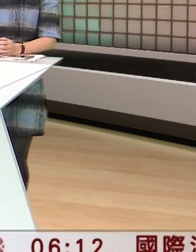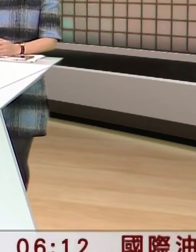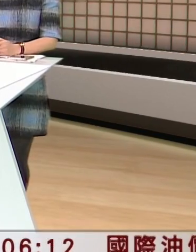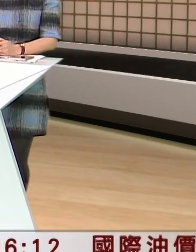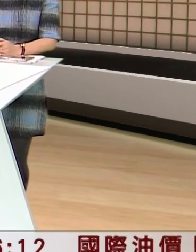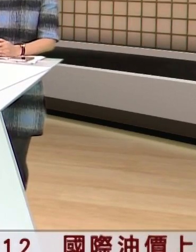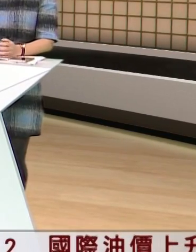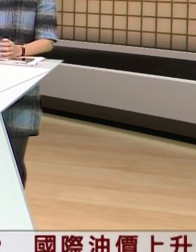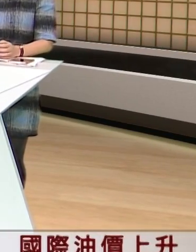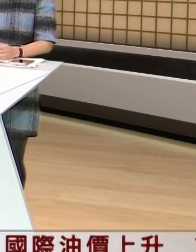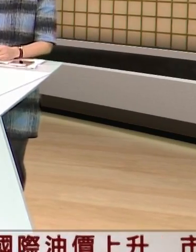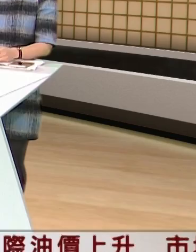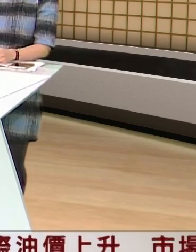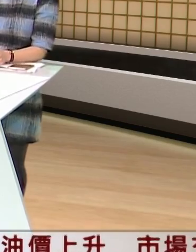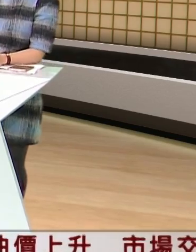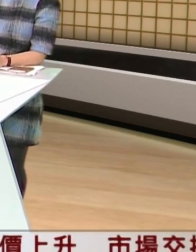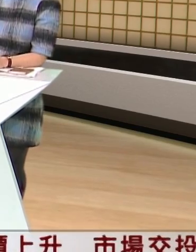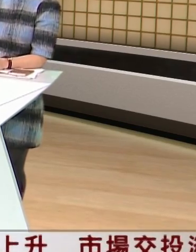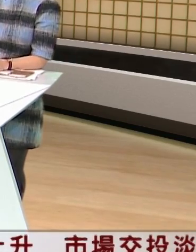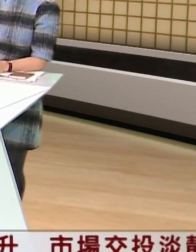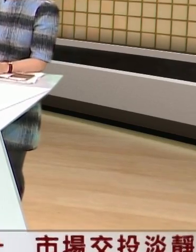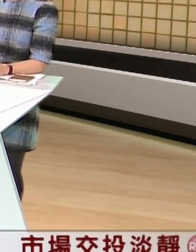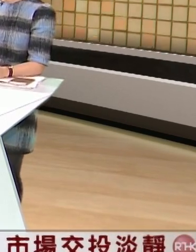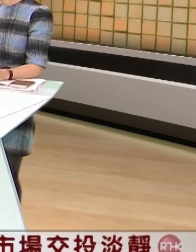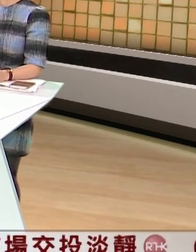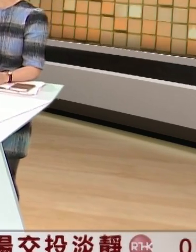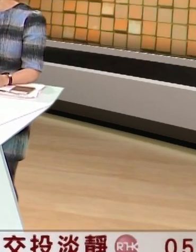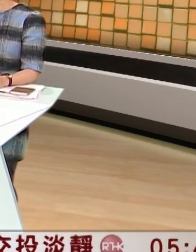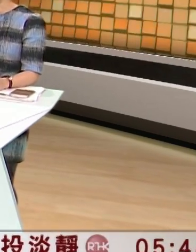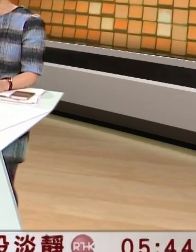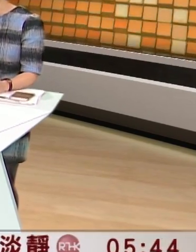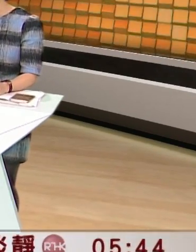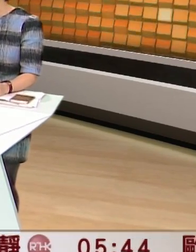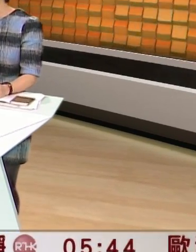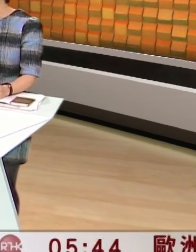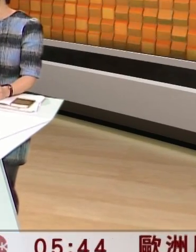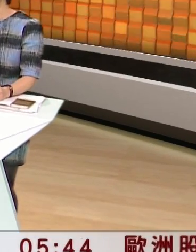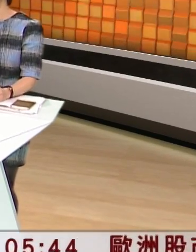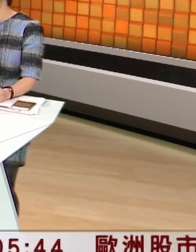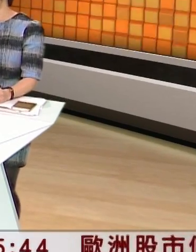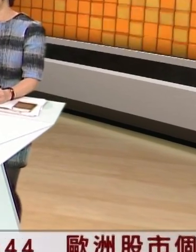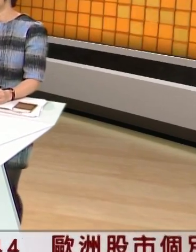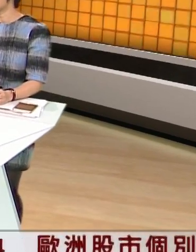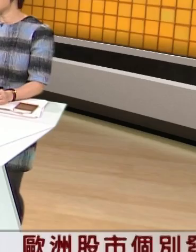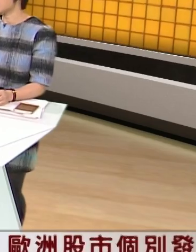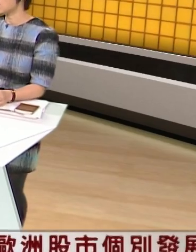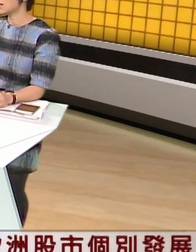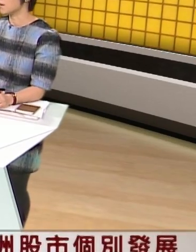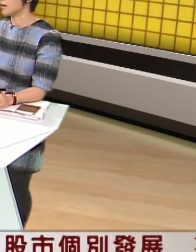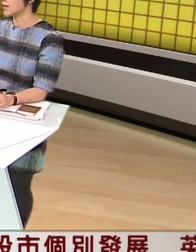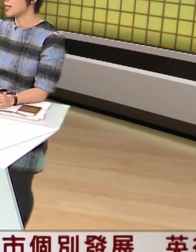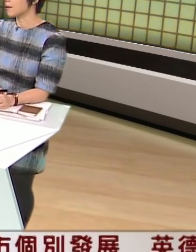时间接近8点，我们再一起看看天气。现时气温17度，相对湿度63%，预测今日气